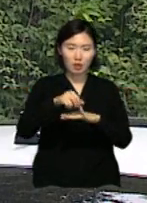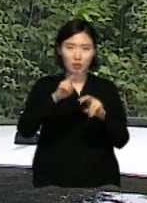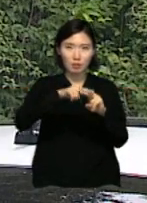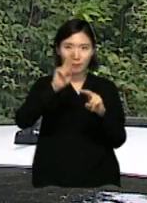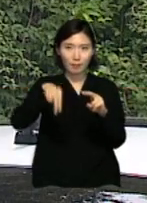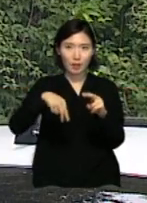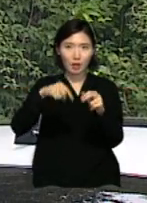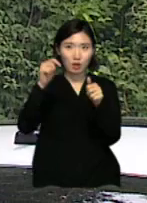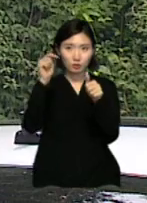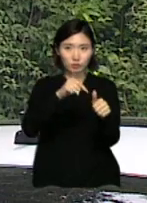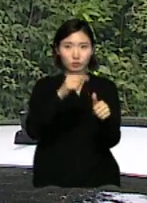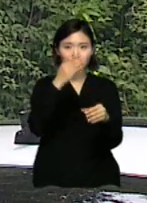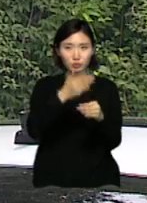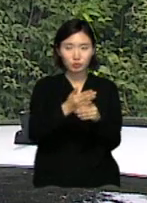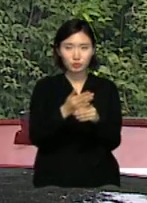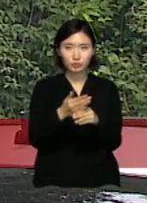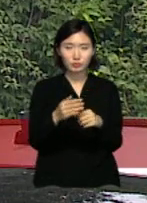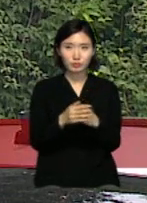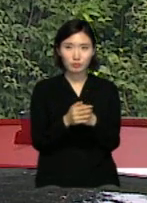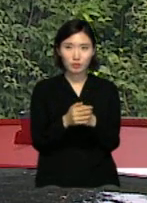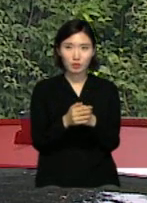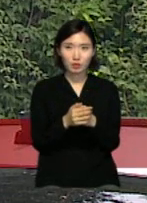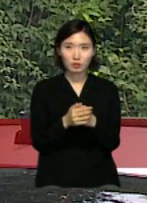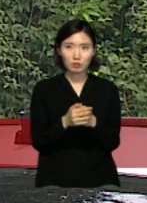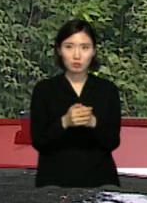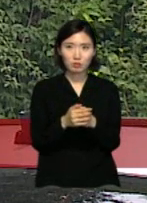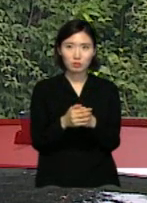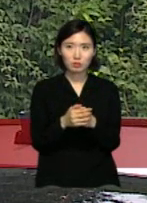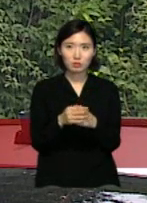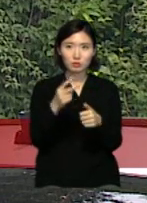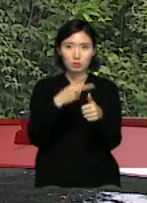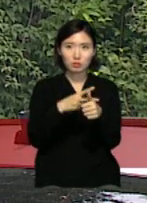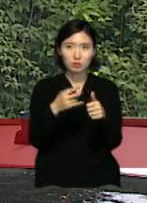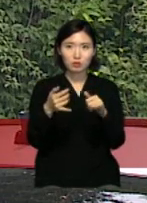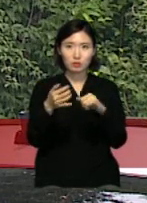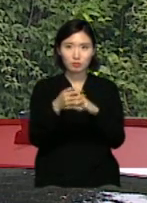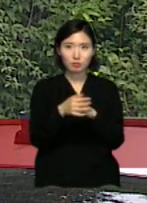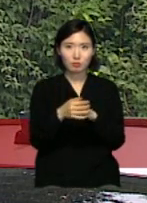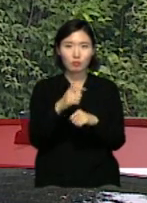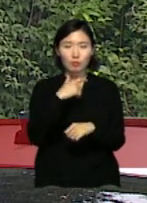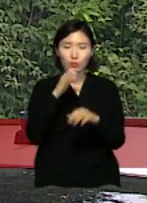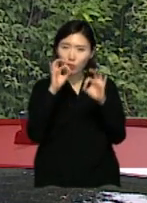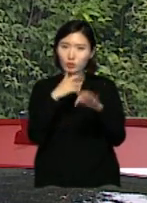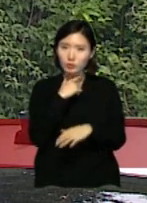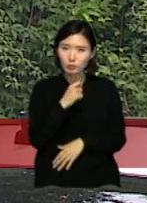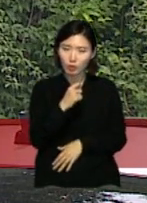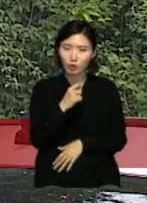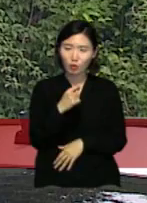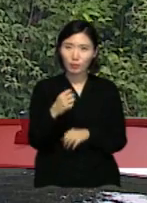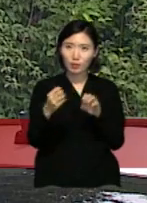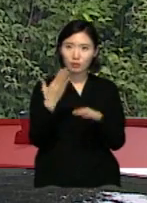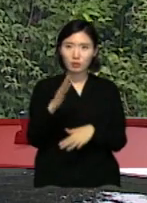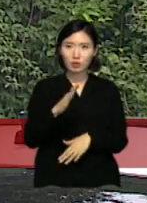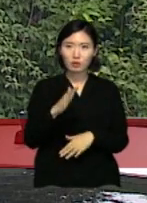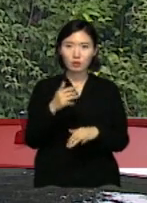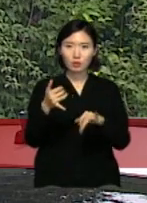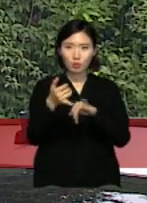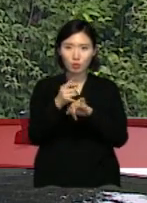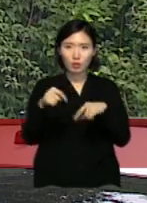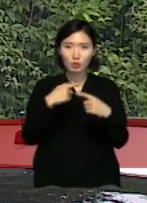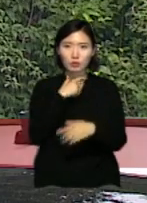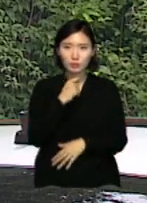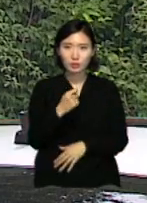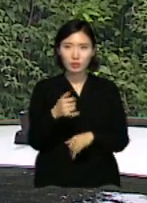교실에서 보고 싶어요라는 말이 저에게 가장 큰 힘입니다. 꼭 가겠다는 이야기, 약속을 하는데 그 약속을 지킬 수 있게끔 다들 좀